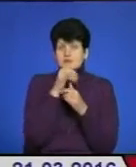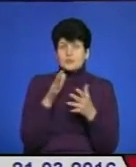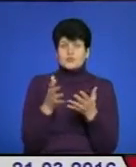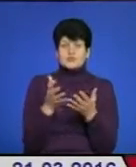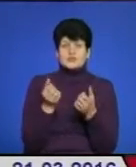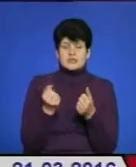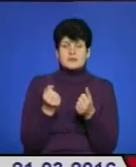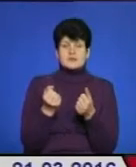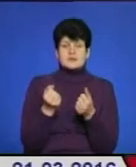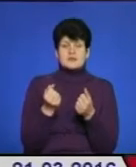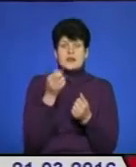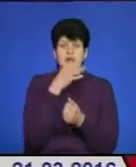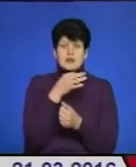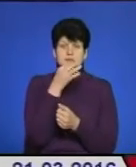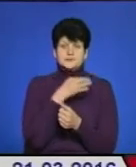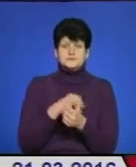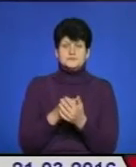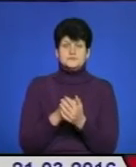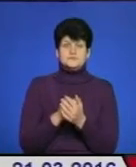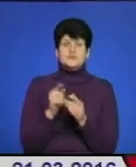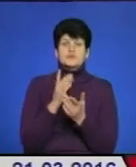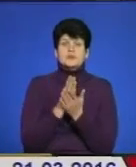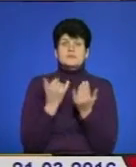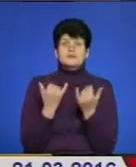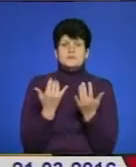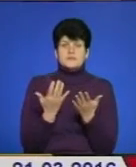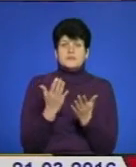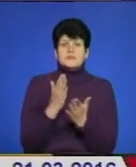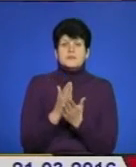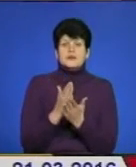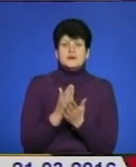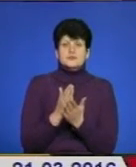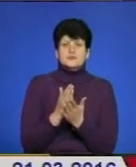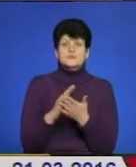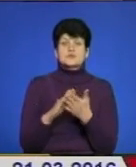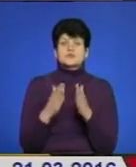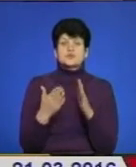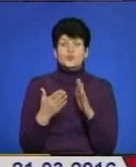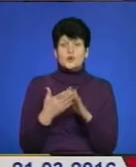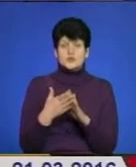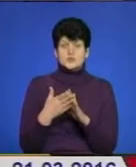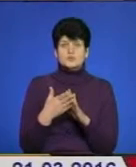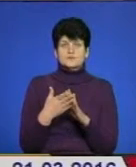отримати життєво необхідні ліки. Що ми маємо на сьогодні? Ми маємо на сьогодні таку наступну ситуацію, що